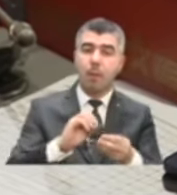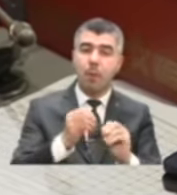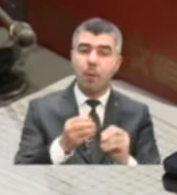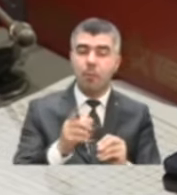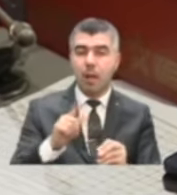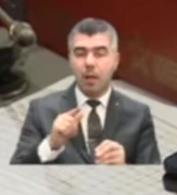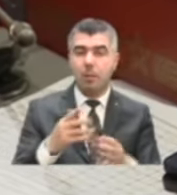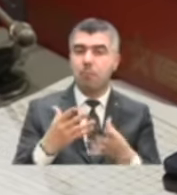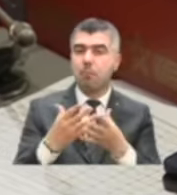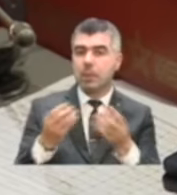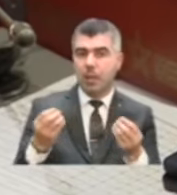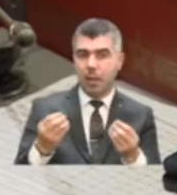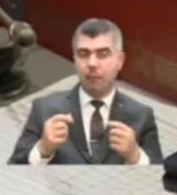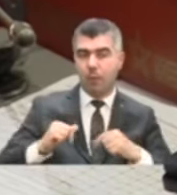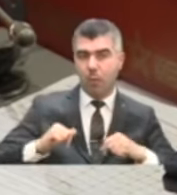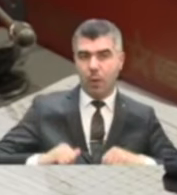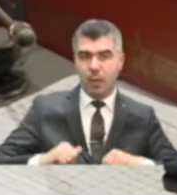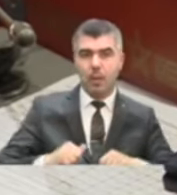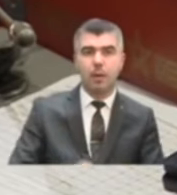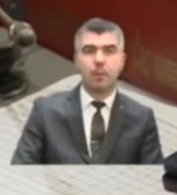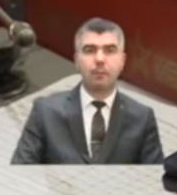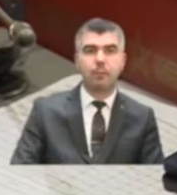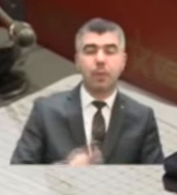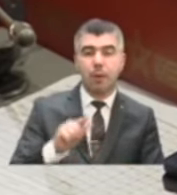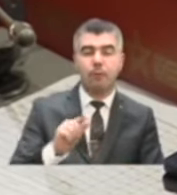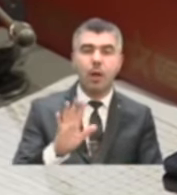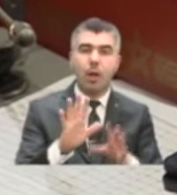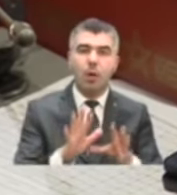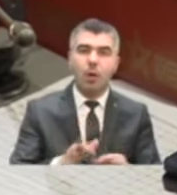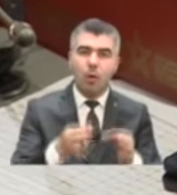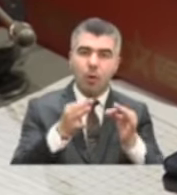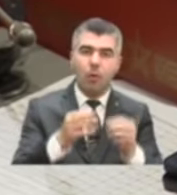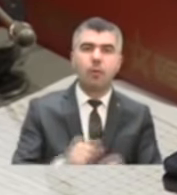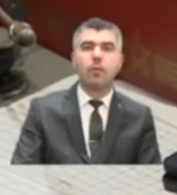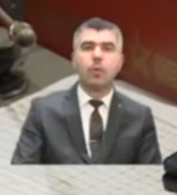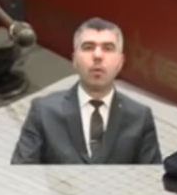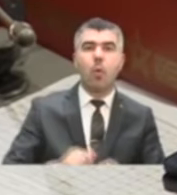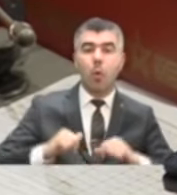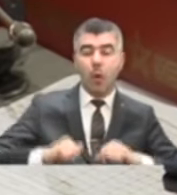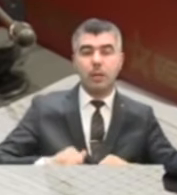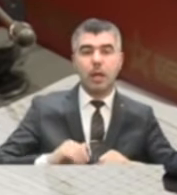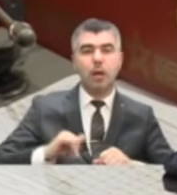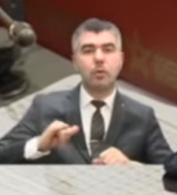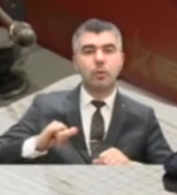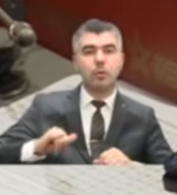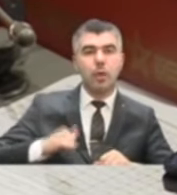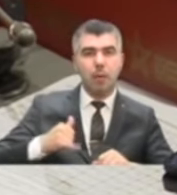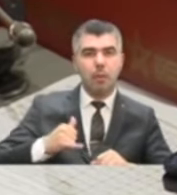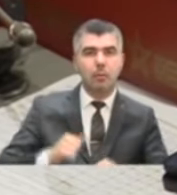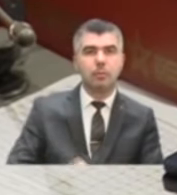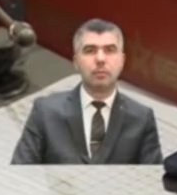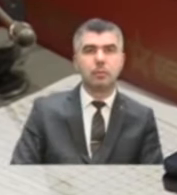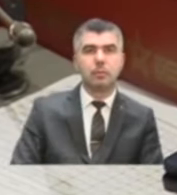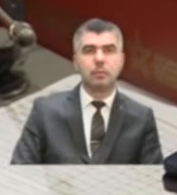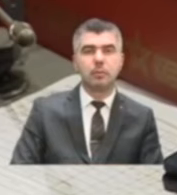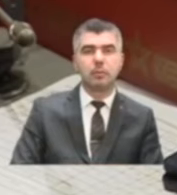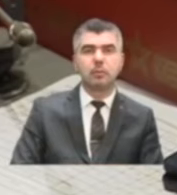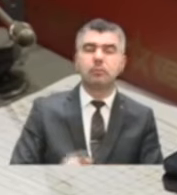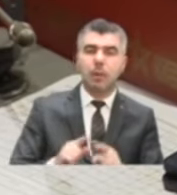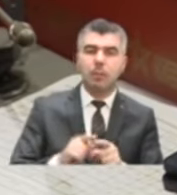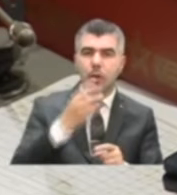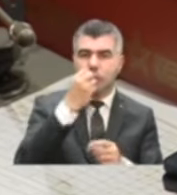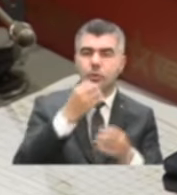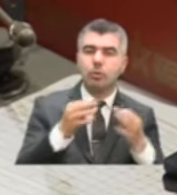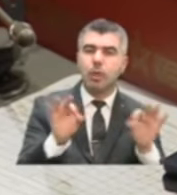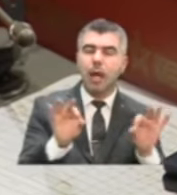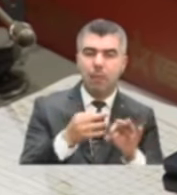مجموعه ديال القطاعات. في هذا الاطار من الحلول اللي اقترحناها هو ان وزاره الشباب في اطار يعني ديور الشباب اللي